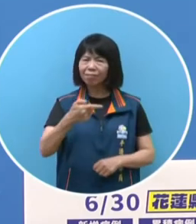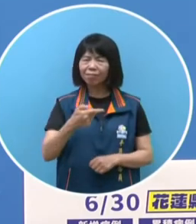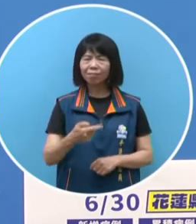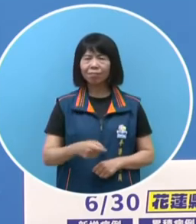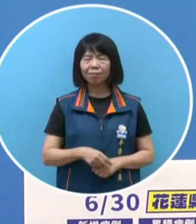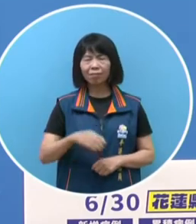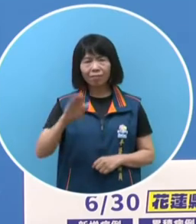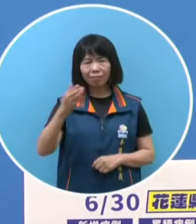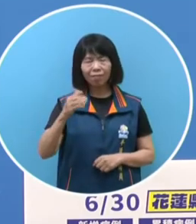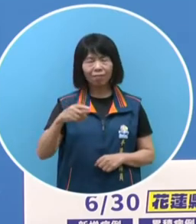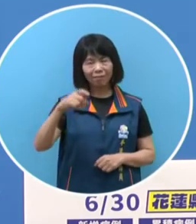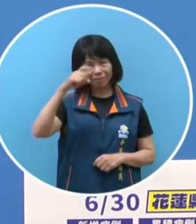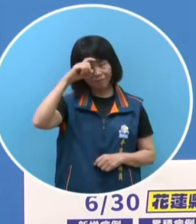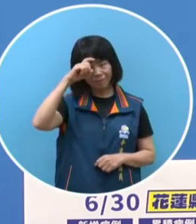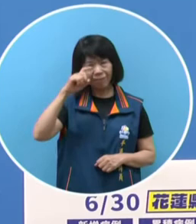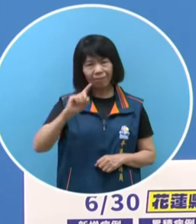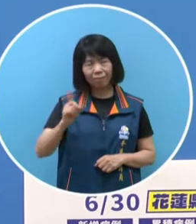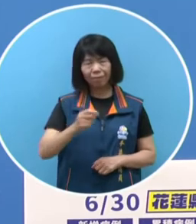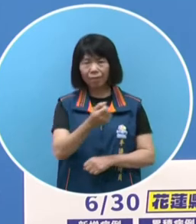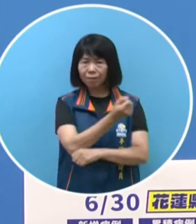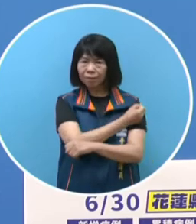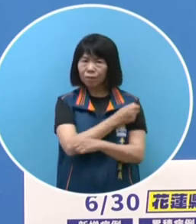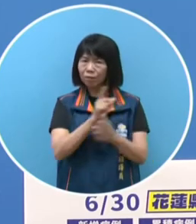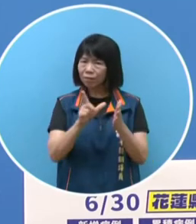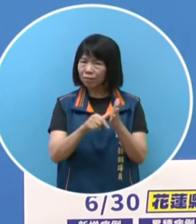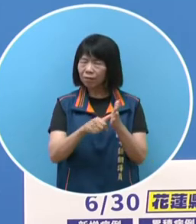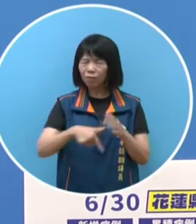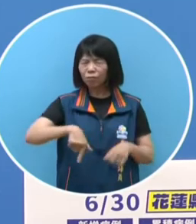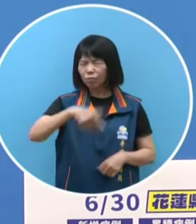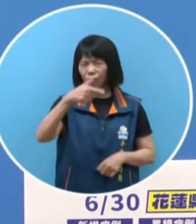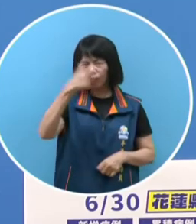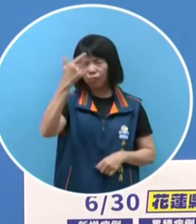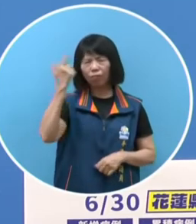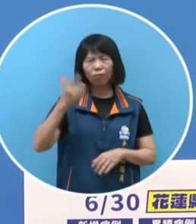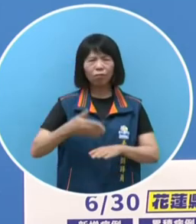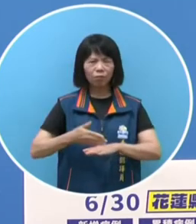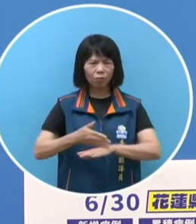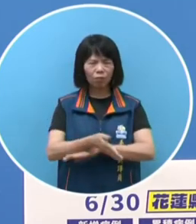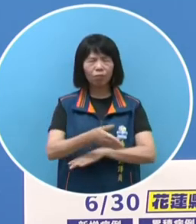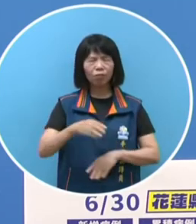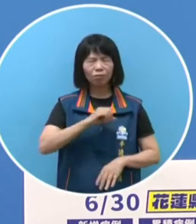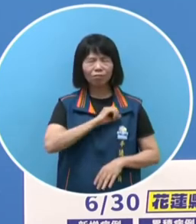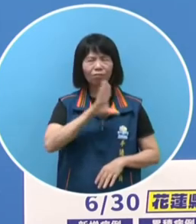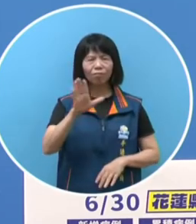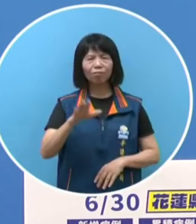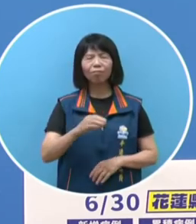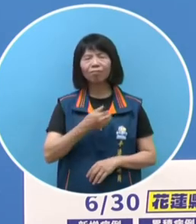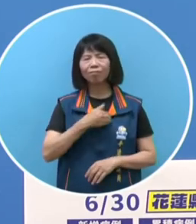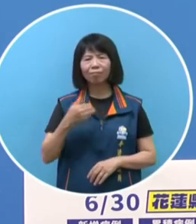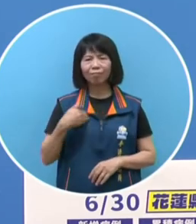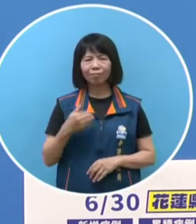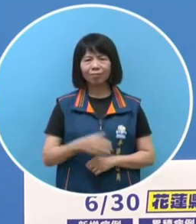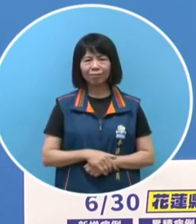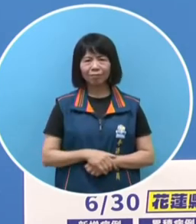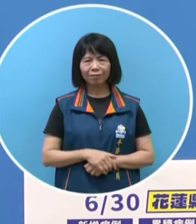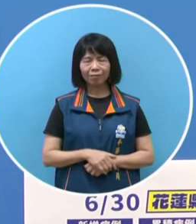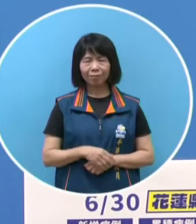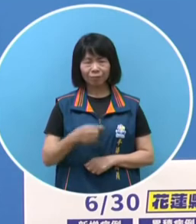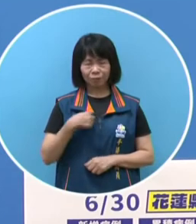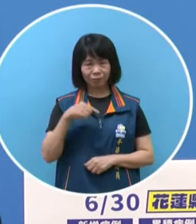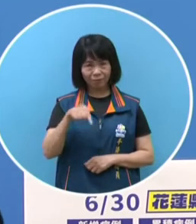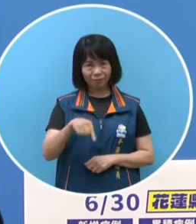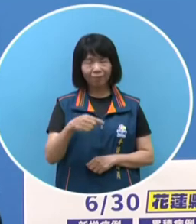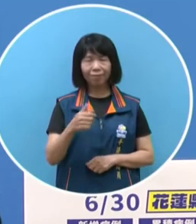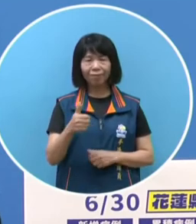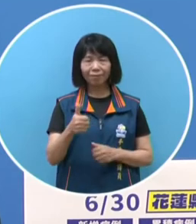是我们更希望辛苦的时间赶快让它过去。所以在这里，正卫还